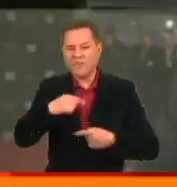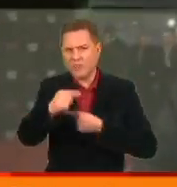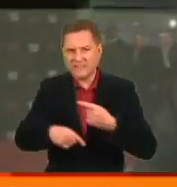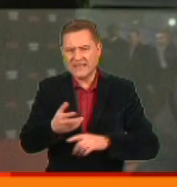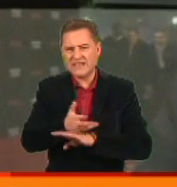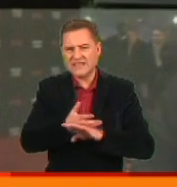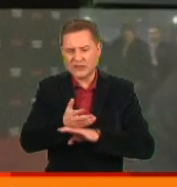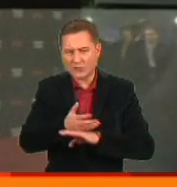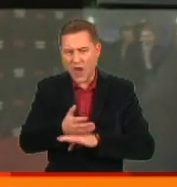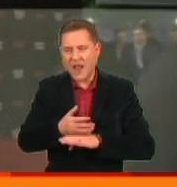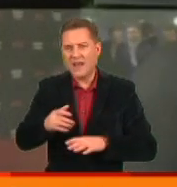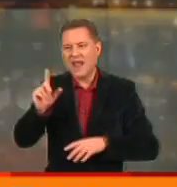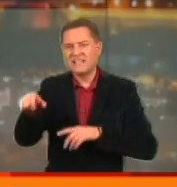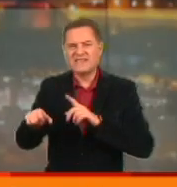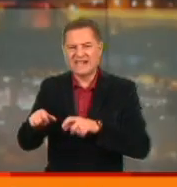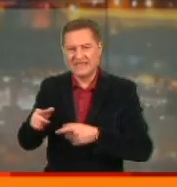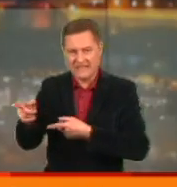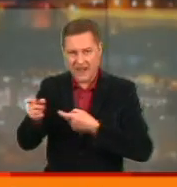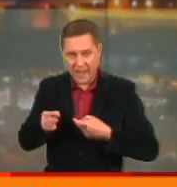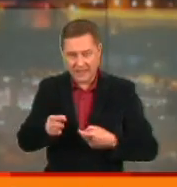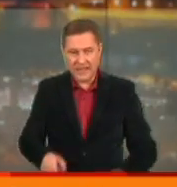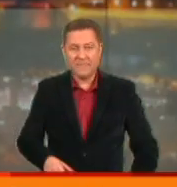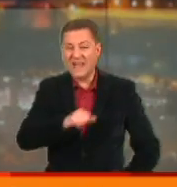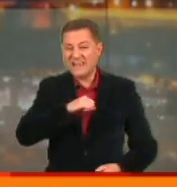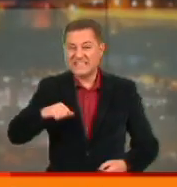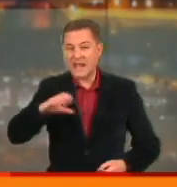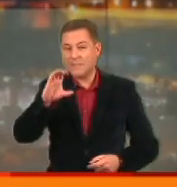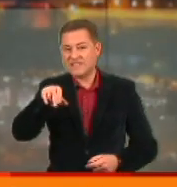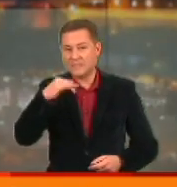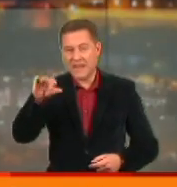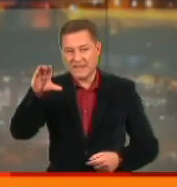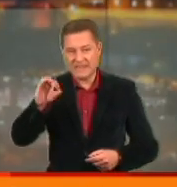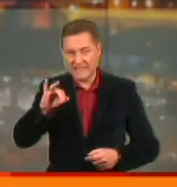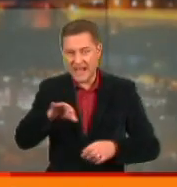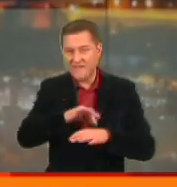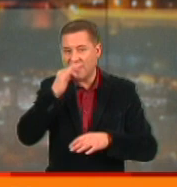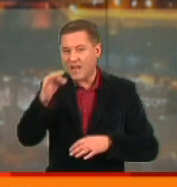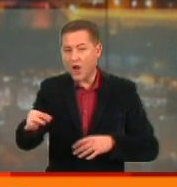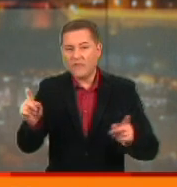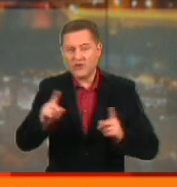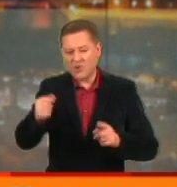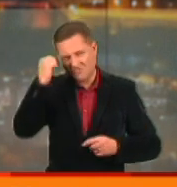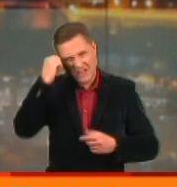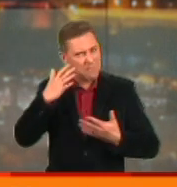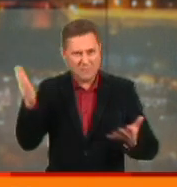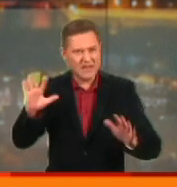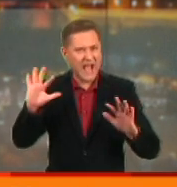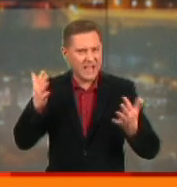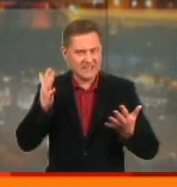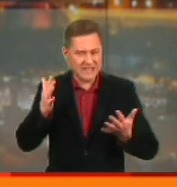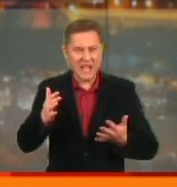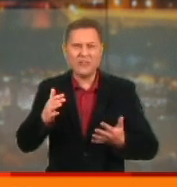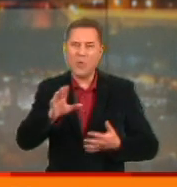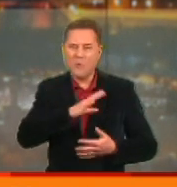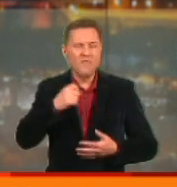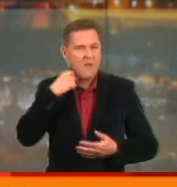сексуальні зазіхання з боку колег-чоловіків. Сам Спейсі відреагував у Твіттері, написав, що не пам'ятає інциденту, можливо, тому що